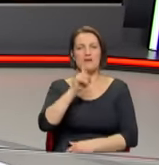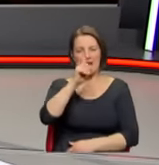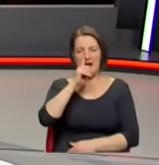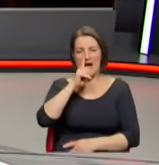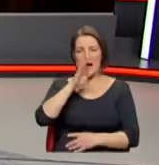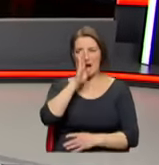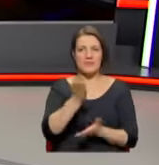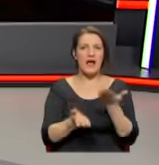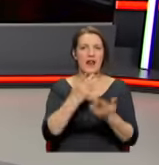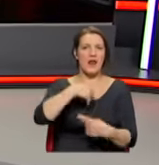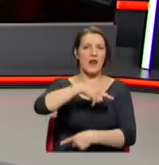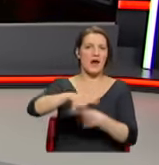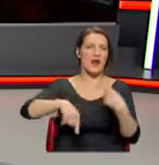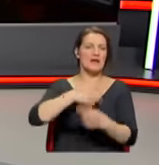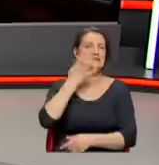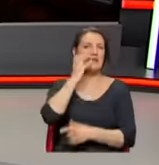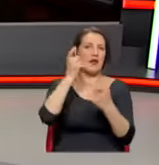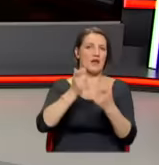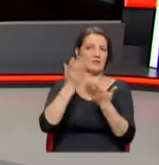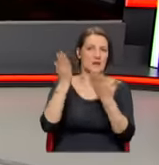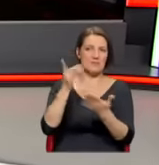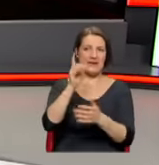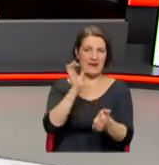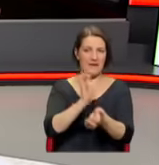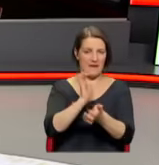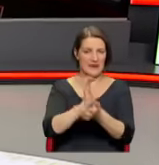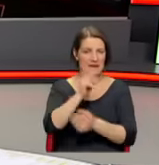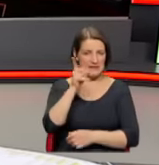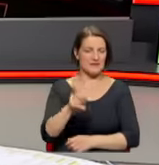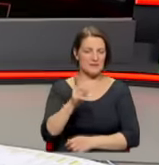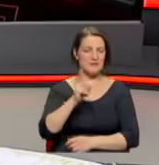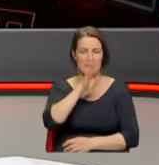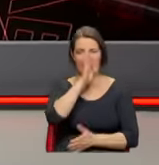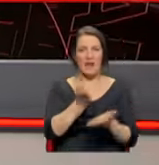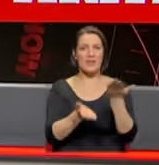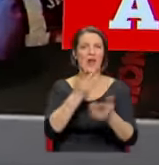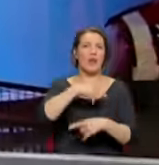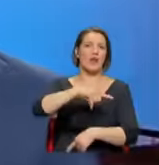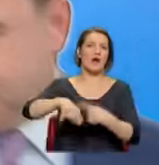adalet arayışı da Sakarya'da. Bir ailenin adalet arayışı.